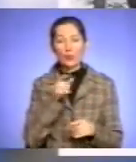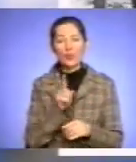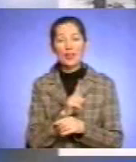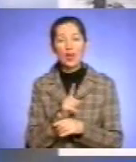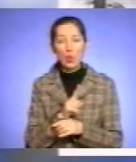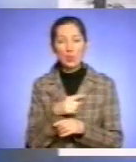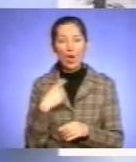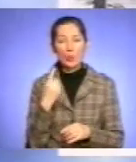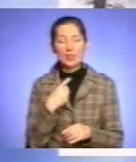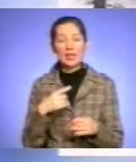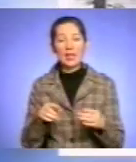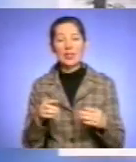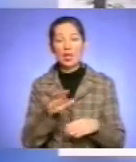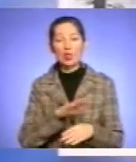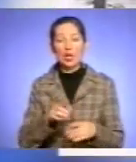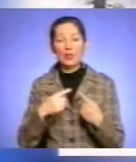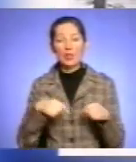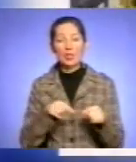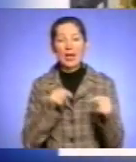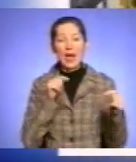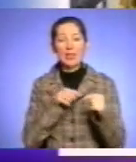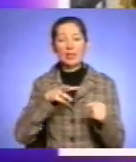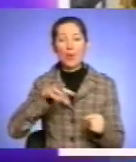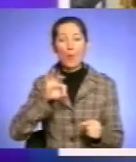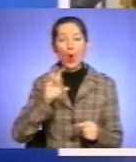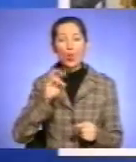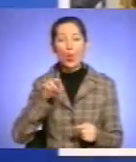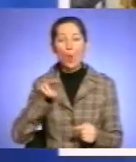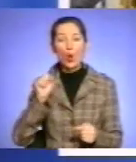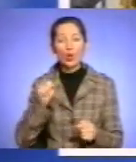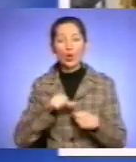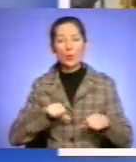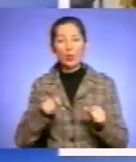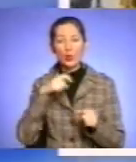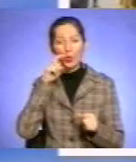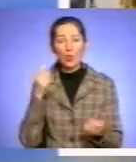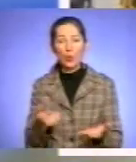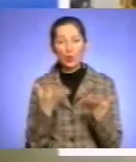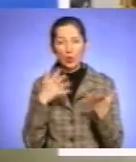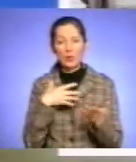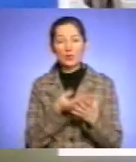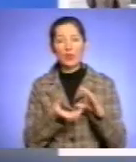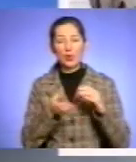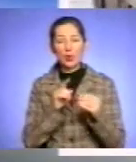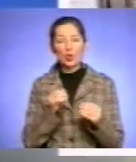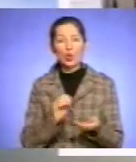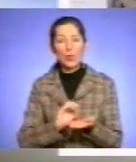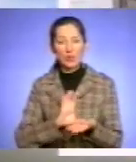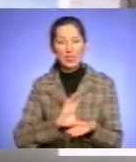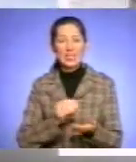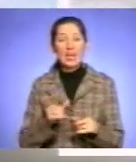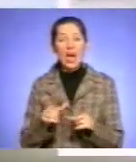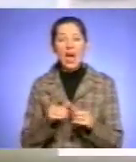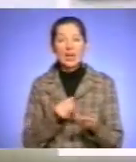Тернопільське обласне територіальне відділення Антимонопольного комітету України оприлюднило свої висновки щодо підвищення тарифів на